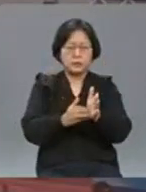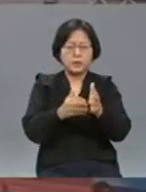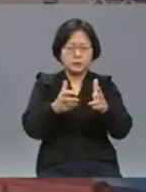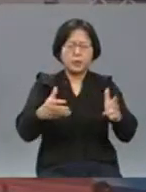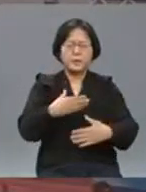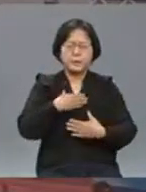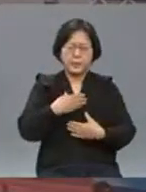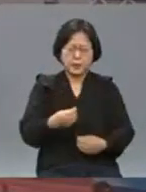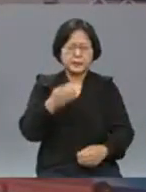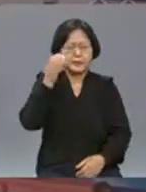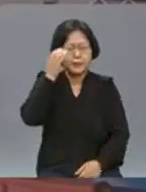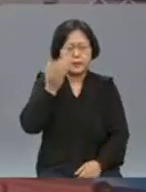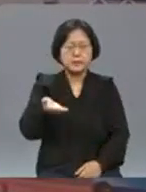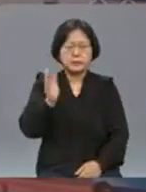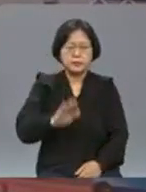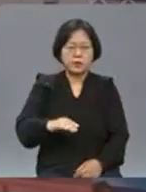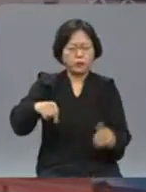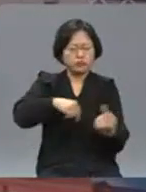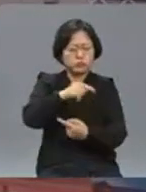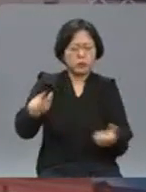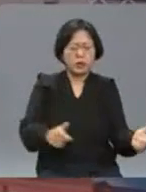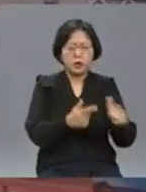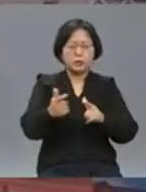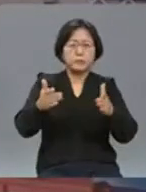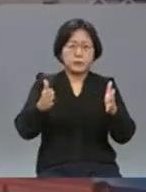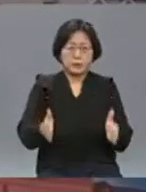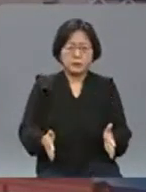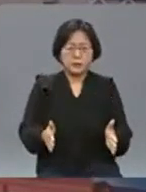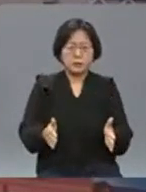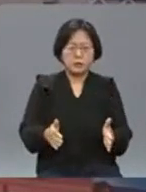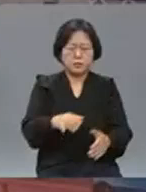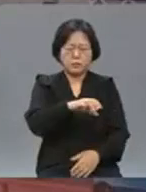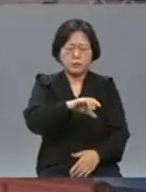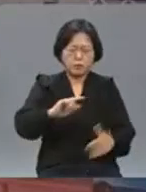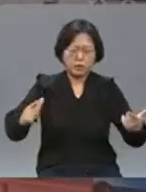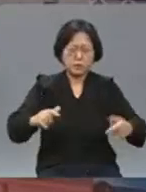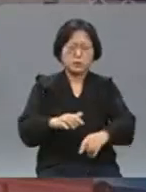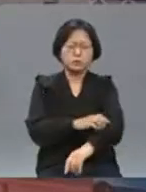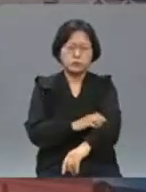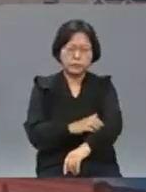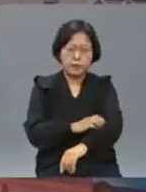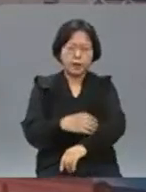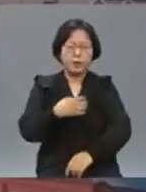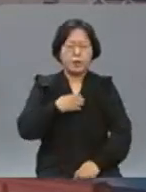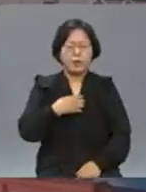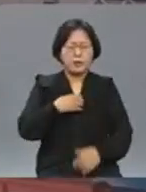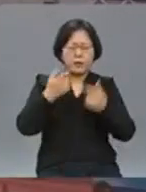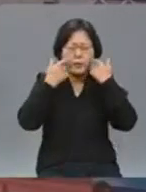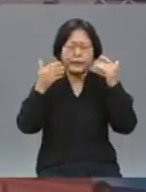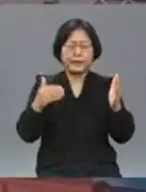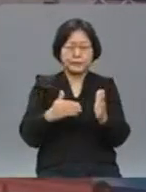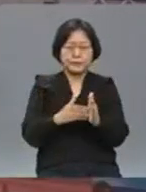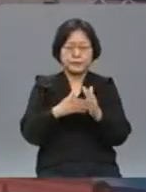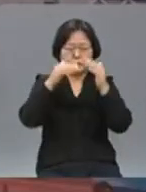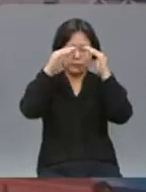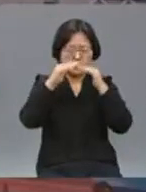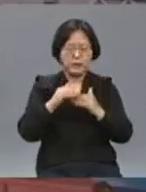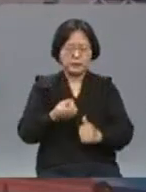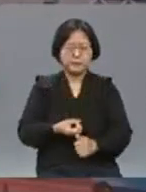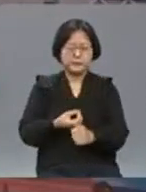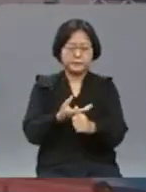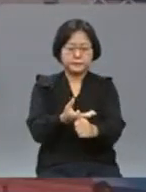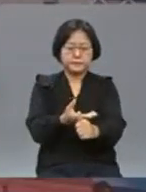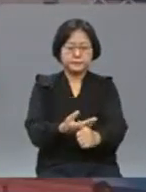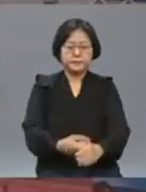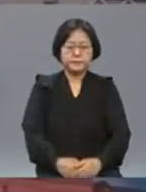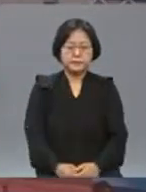주차하기 편해질 거라 기대했는데 운영한 지 하루 만에 현장에서는 각종 불편과 위험이 확인됐습니다. 김호 기자가